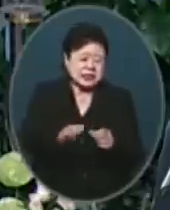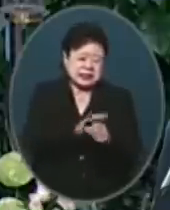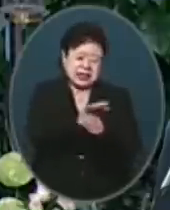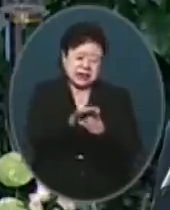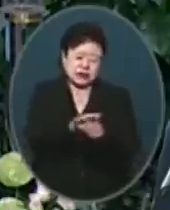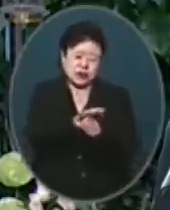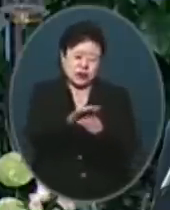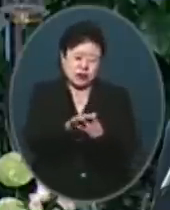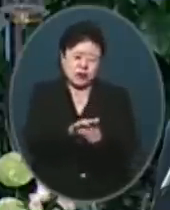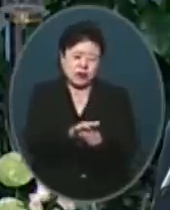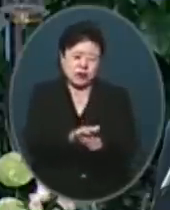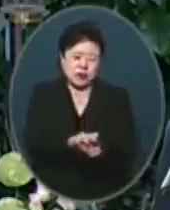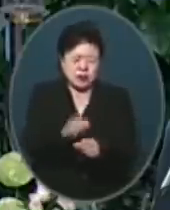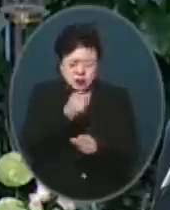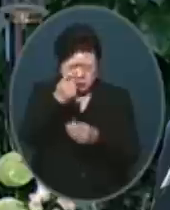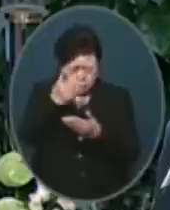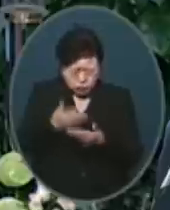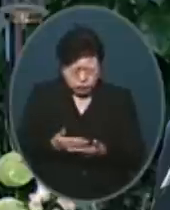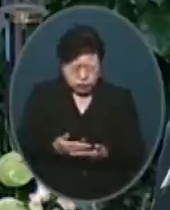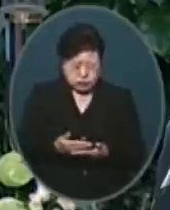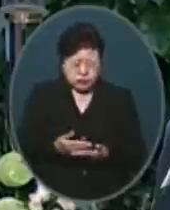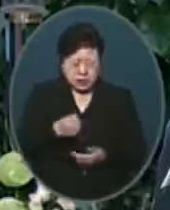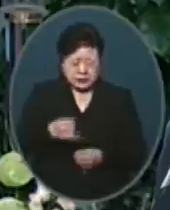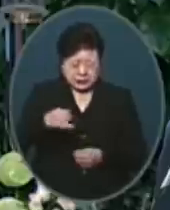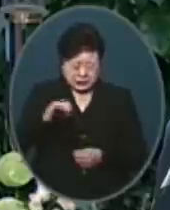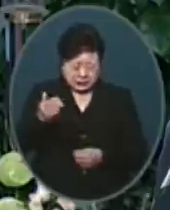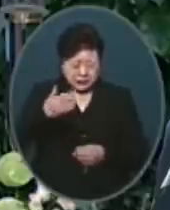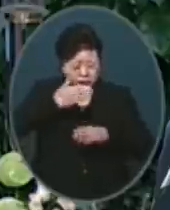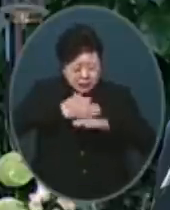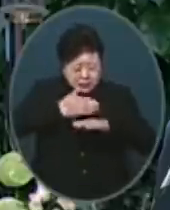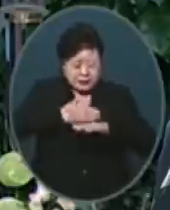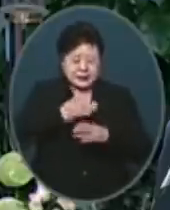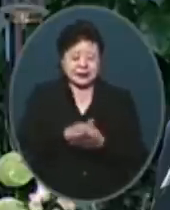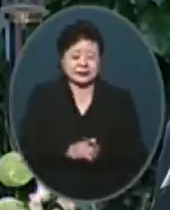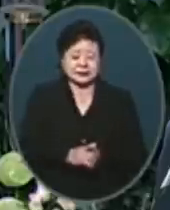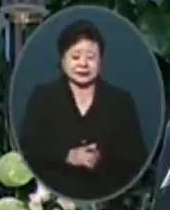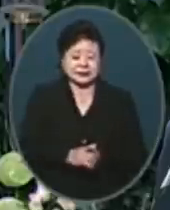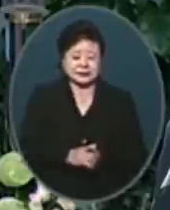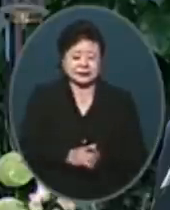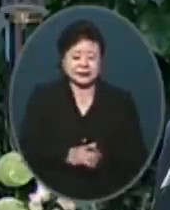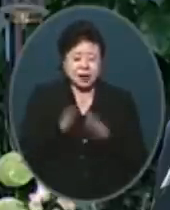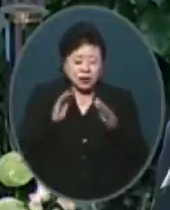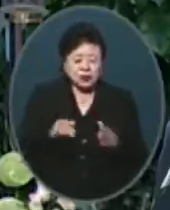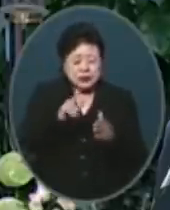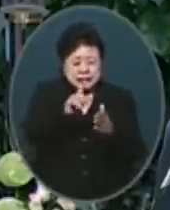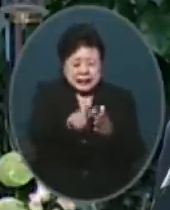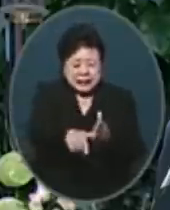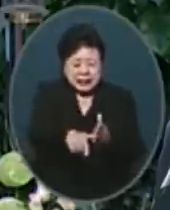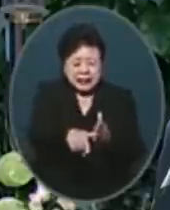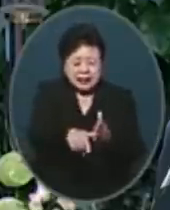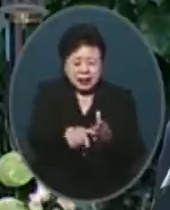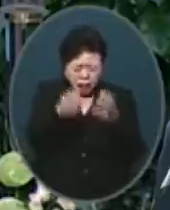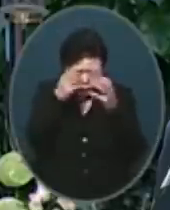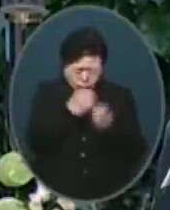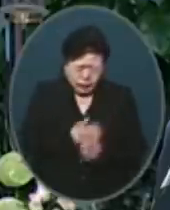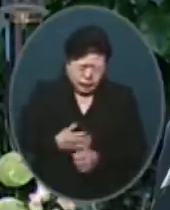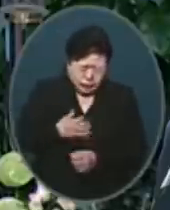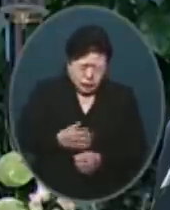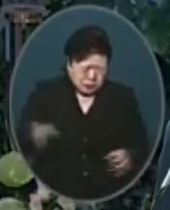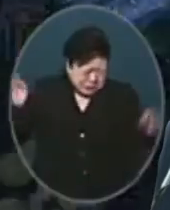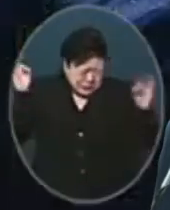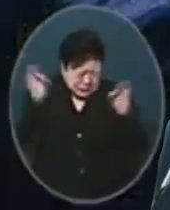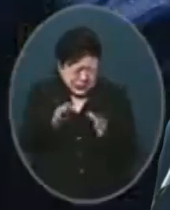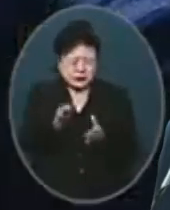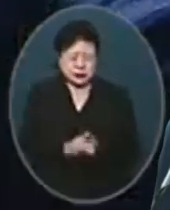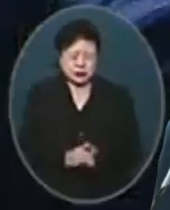사랑하고 지키는 귀한 아들, 딸들인 것을 감사합니다. 오늘 이 시간에 고통과 괴로움은